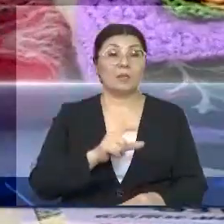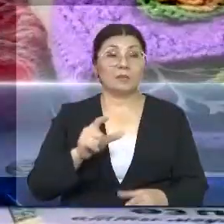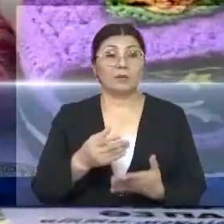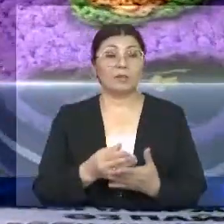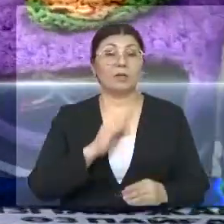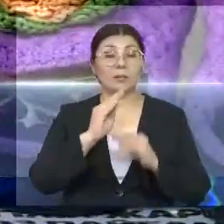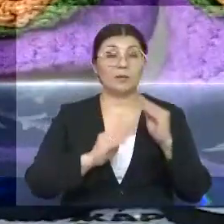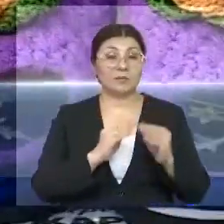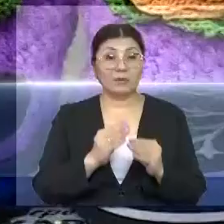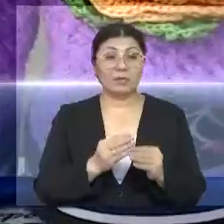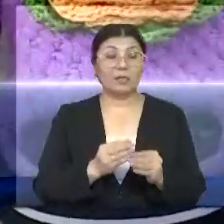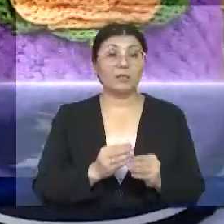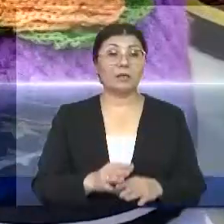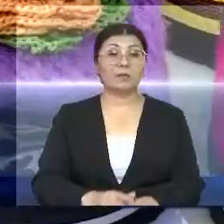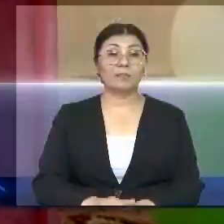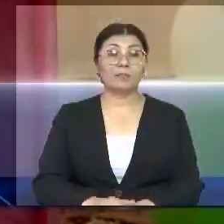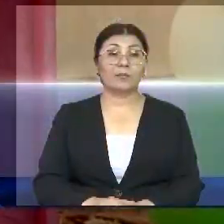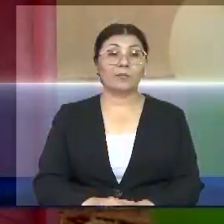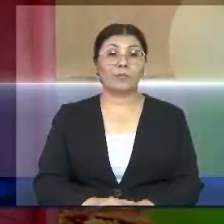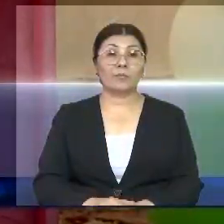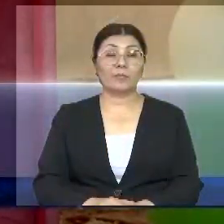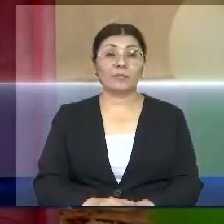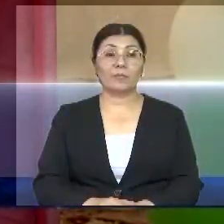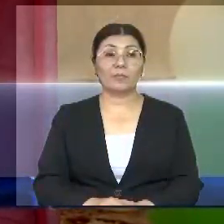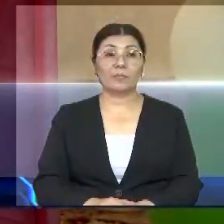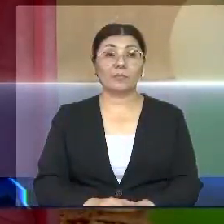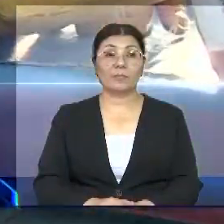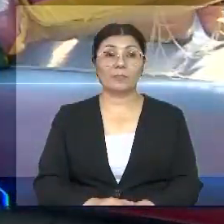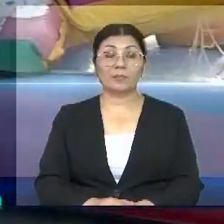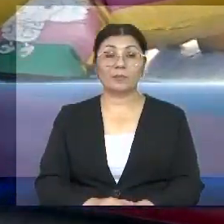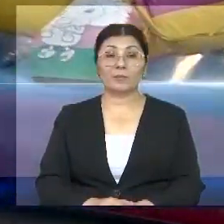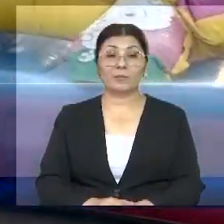представили свои товары на небольшой ярмарке. Зарина Утбанова, Азамат Сауханов, телеканал «Актобе».